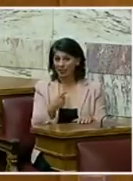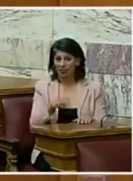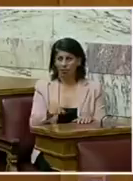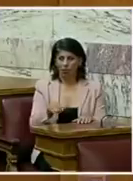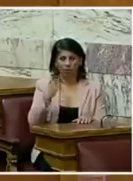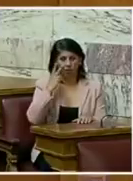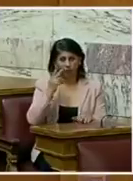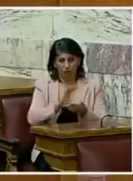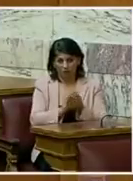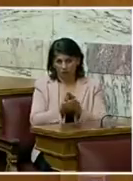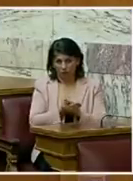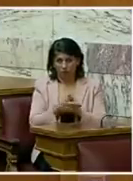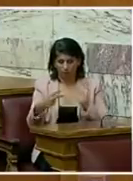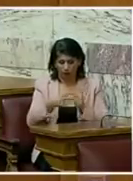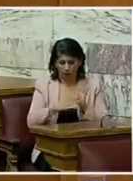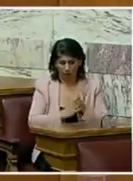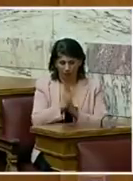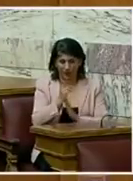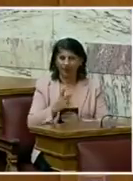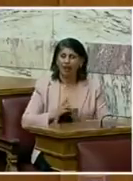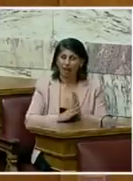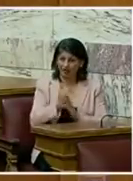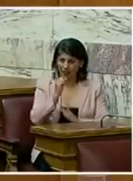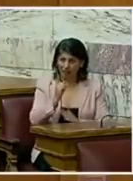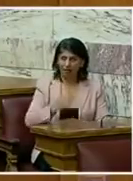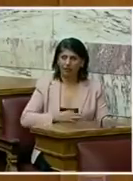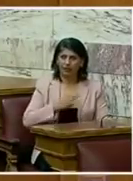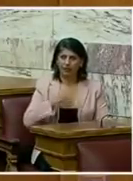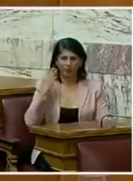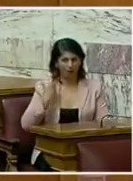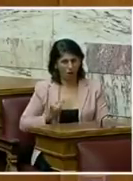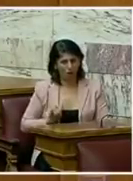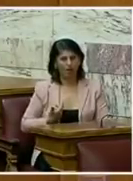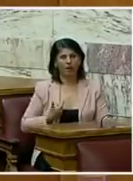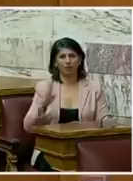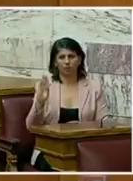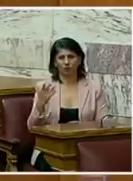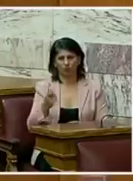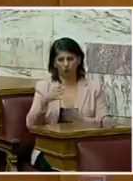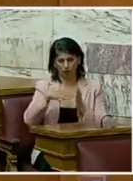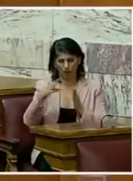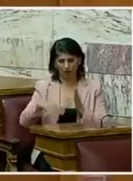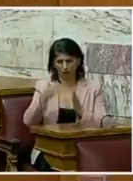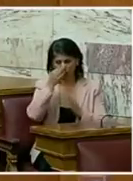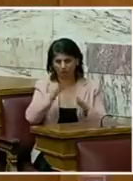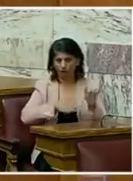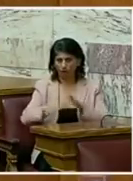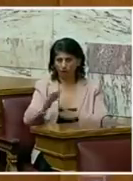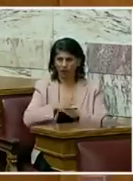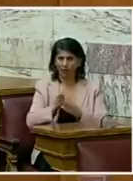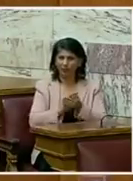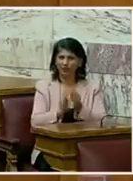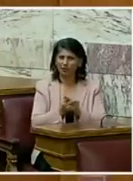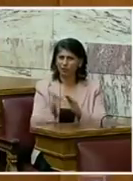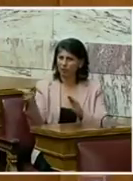σκευωρία. Από το 2011, κύριε Βορύδη και κυρία Μπακογιάννη, υπάρχουν έγγραφα για τη διαφθορά στον χώρο της υγείας και τη σκυβωρία που σας